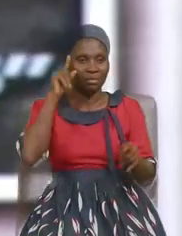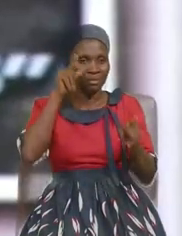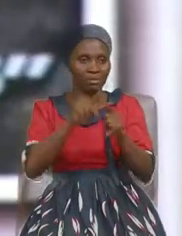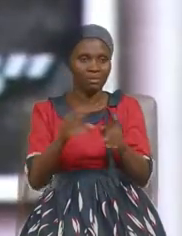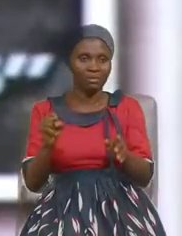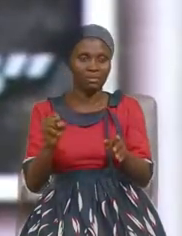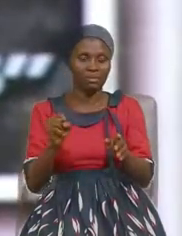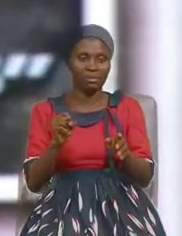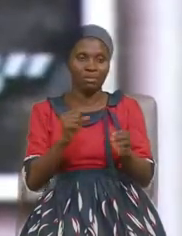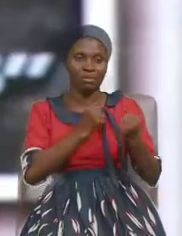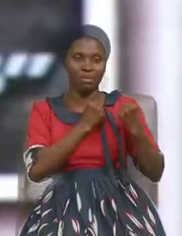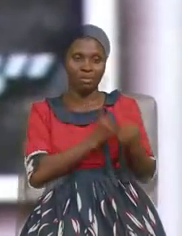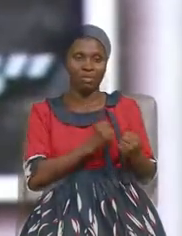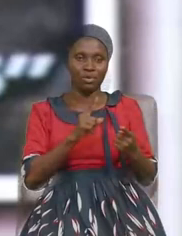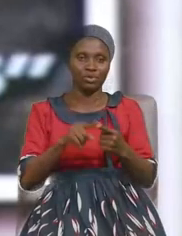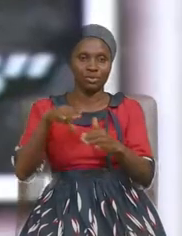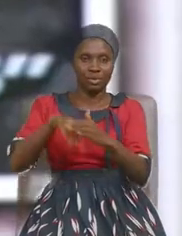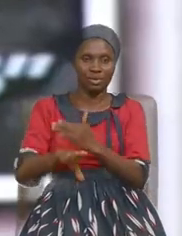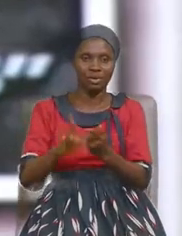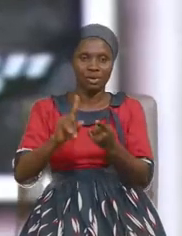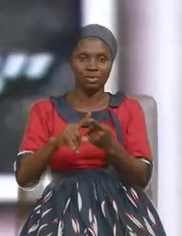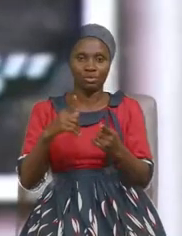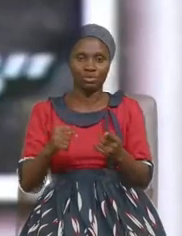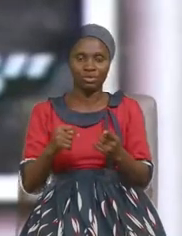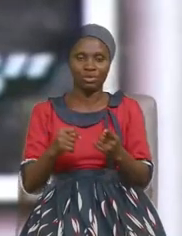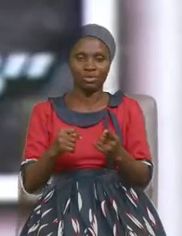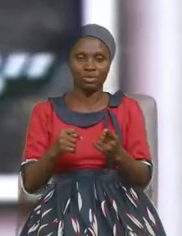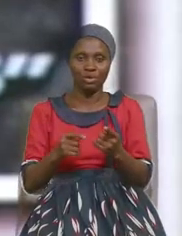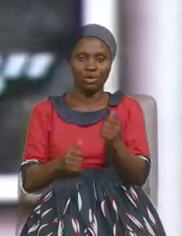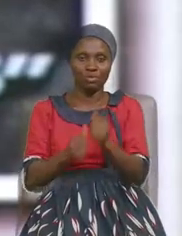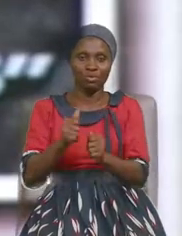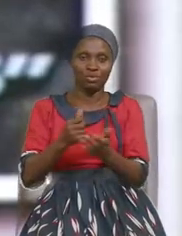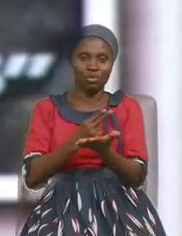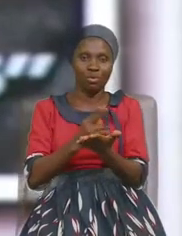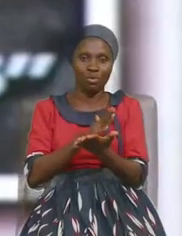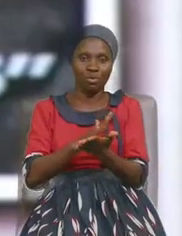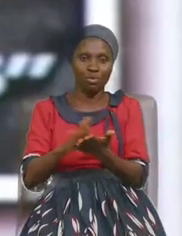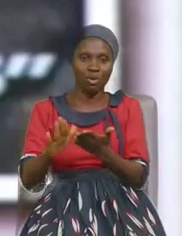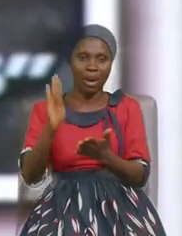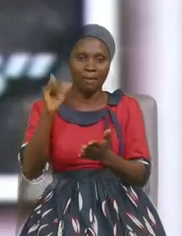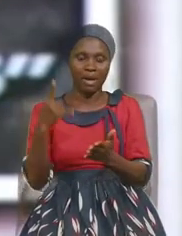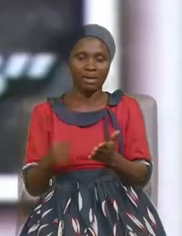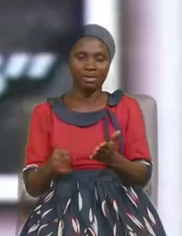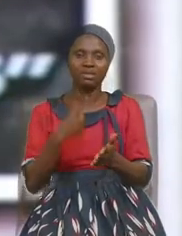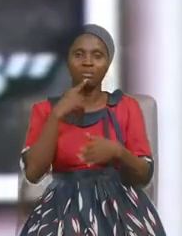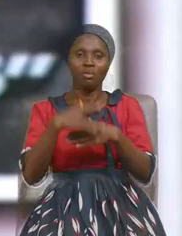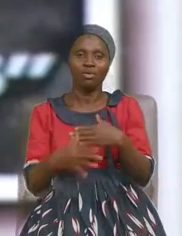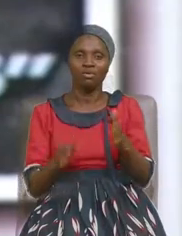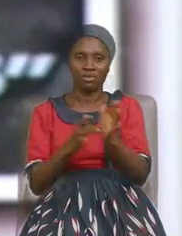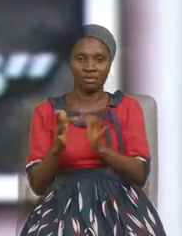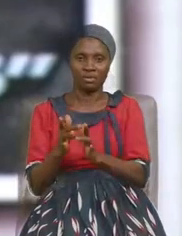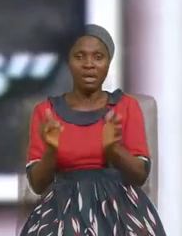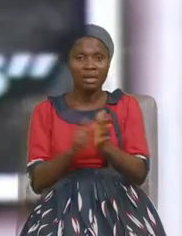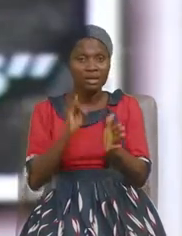du sang de Jésus une libre entrée dans le sanctuaire au moyen du sang de Jésus. C'est comme ça que nous entrons.